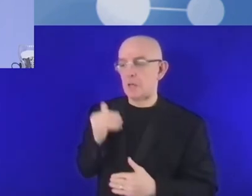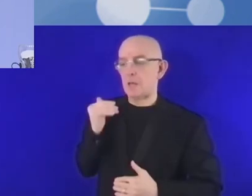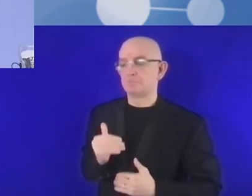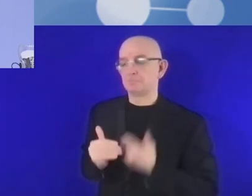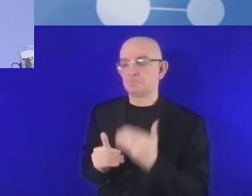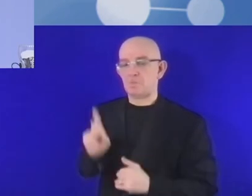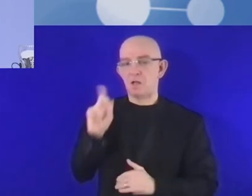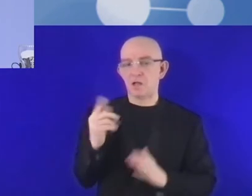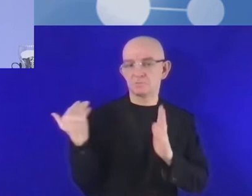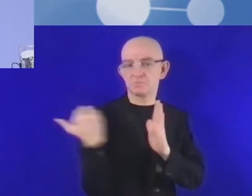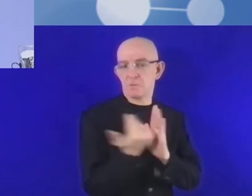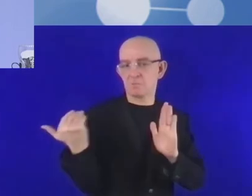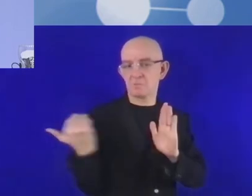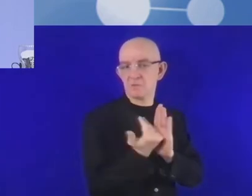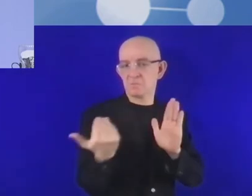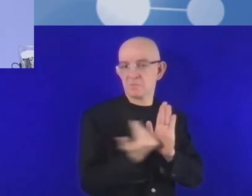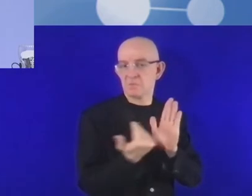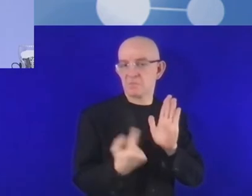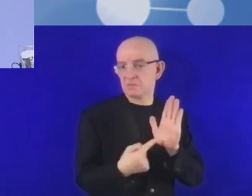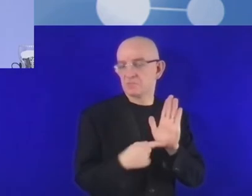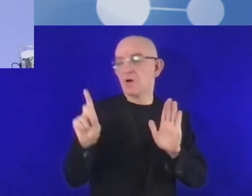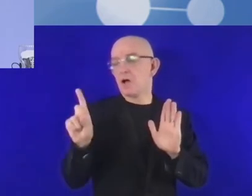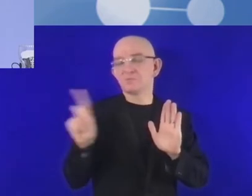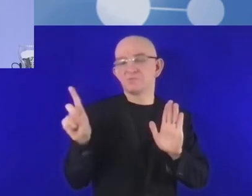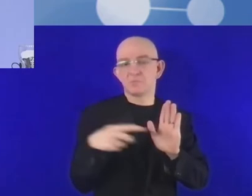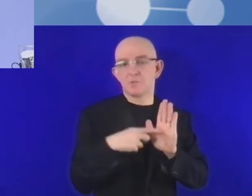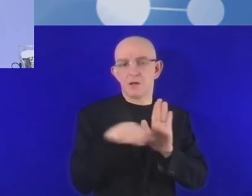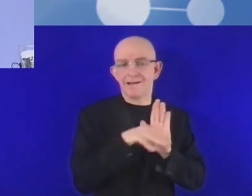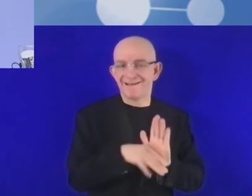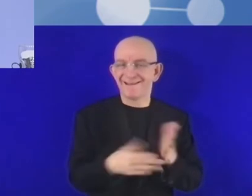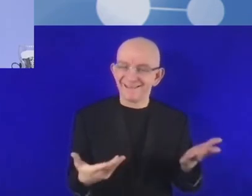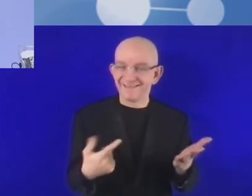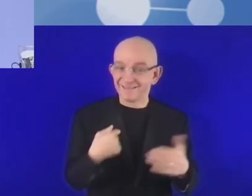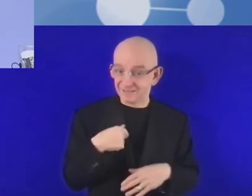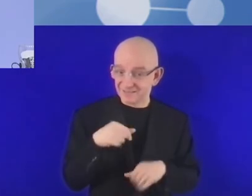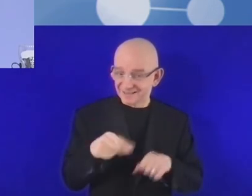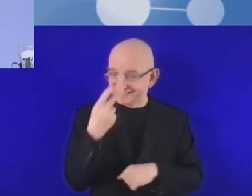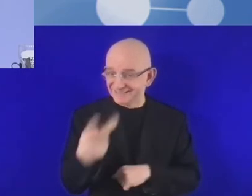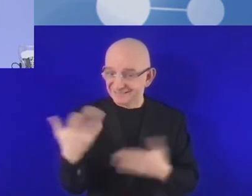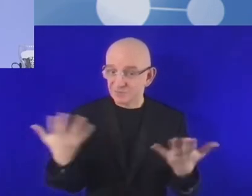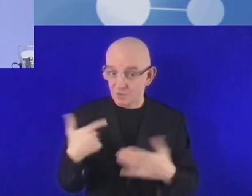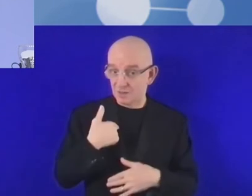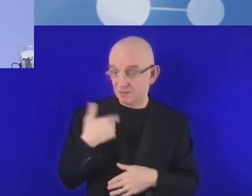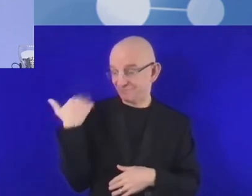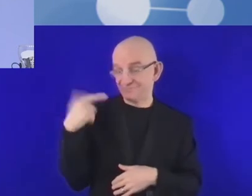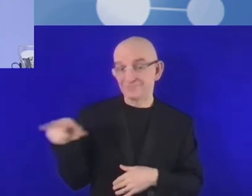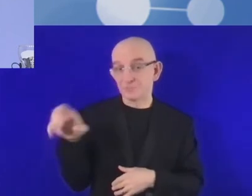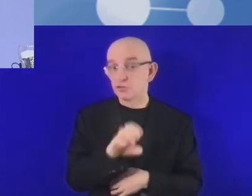我们的比较教条的一种方法，我很多年工作在欧洲议